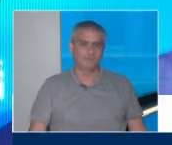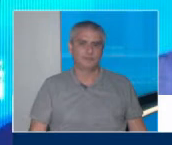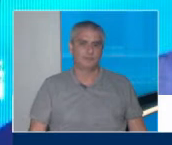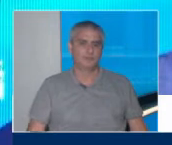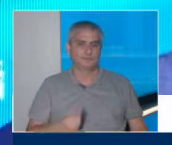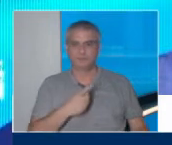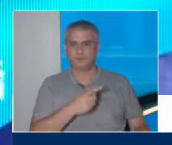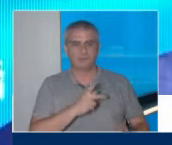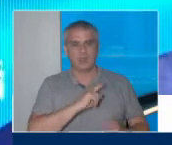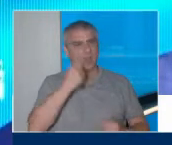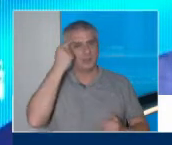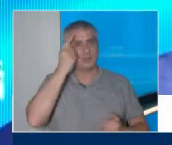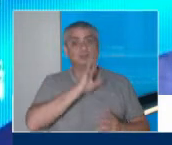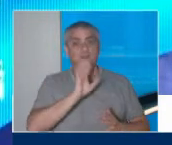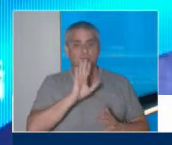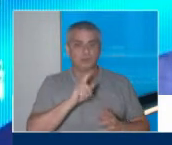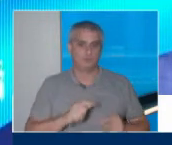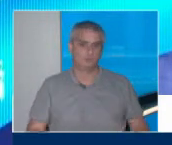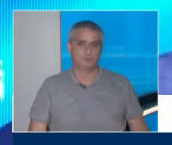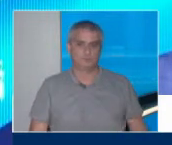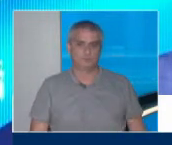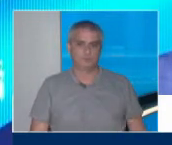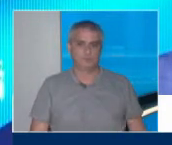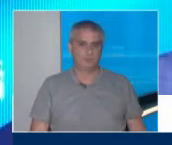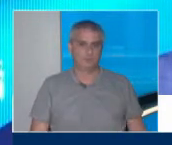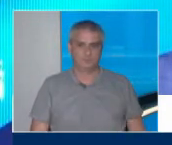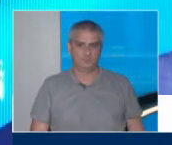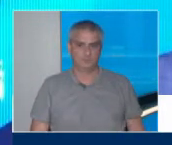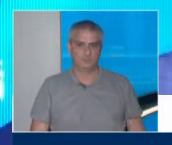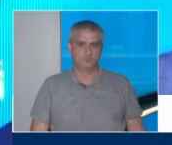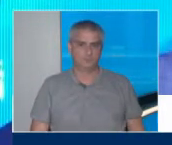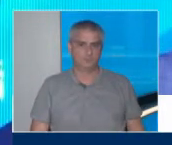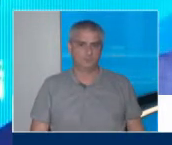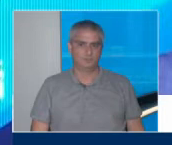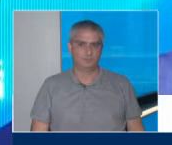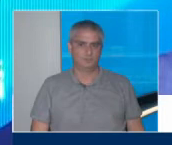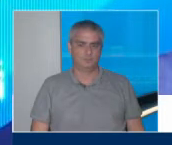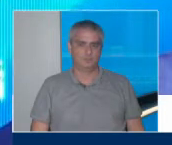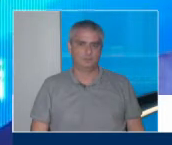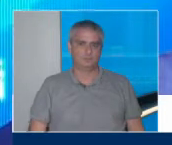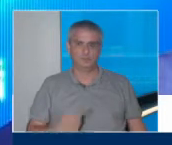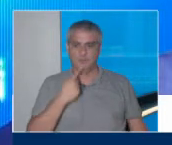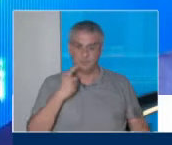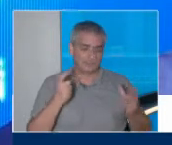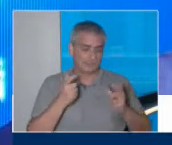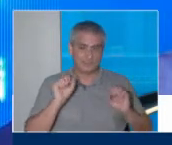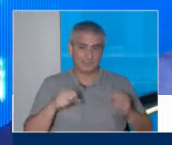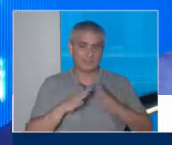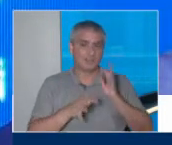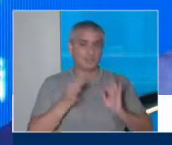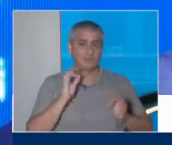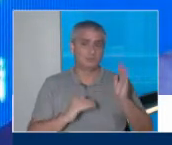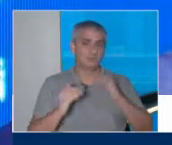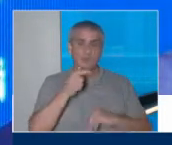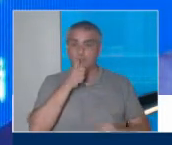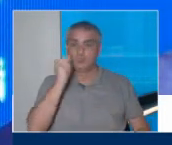משפטים, ואל תחשבו לרגע שהמועמדות הזו היא לא רצינית, אומר שנשיאת בית המשפט העליון היא